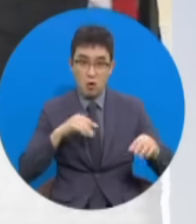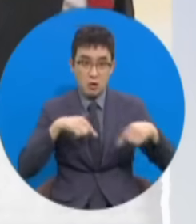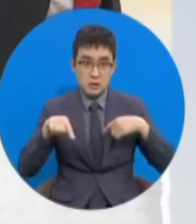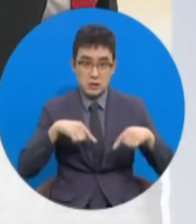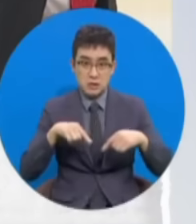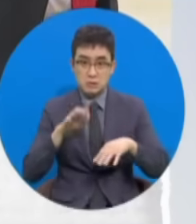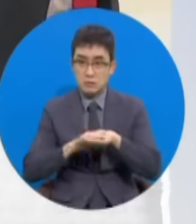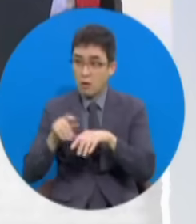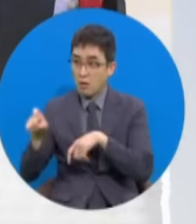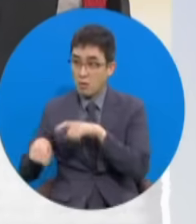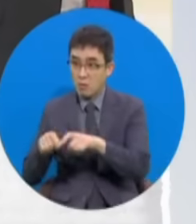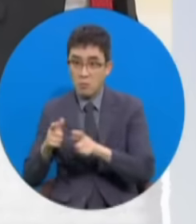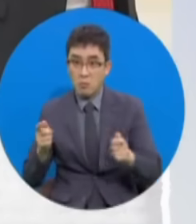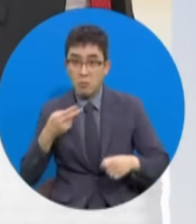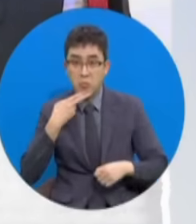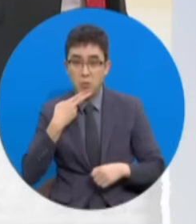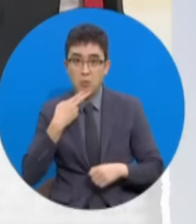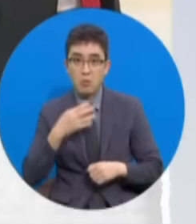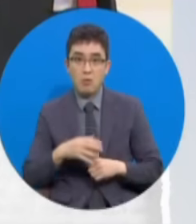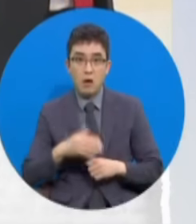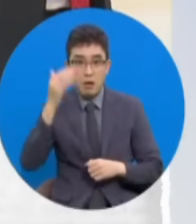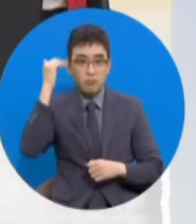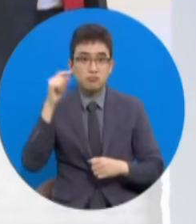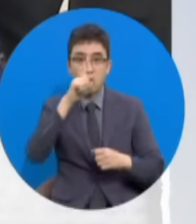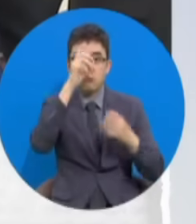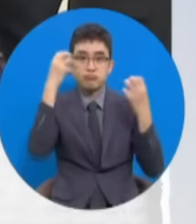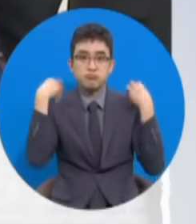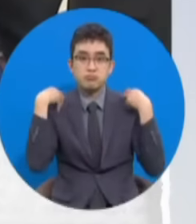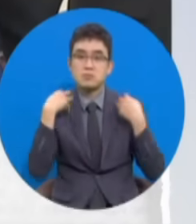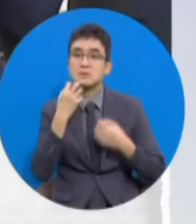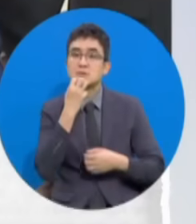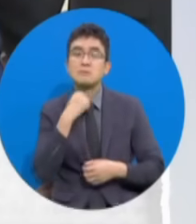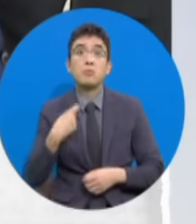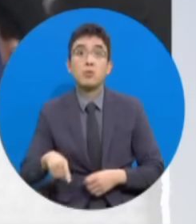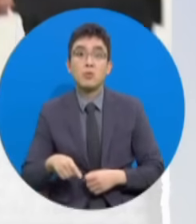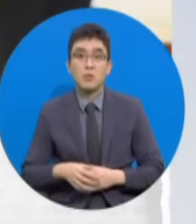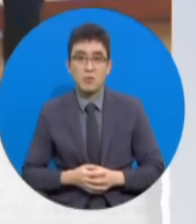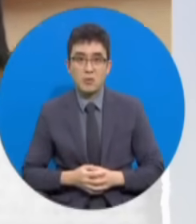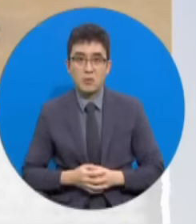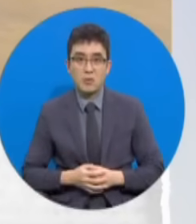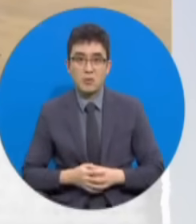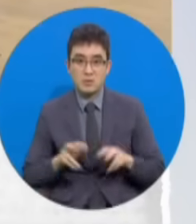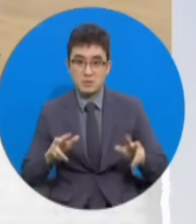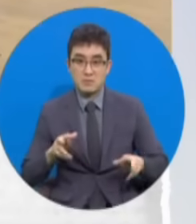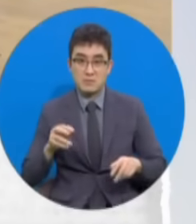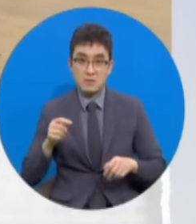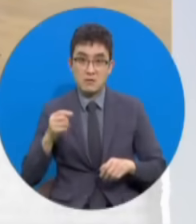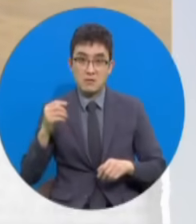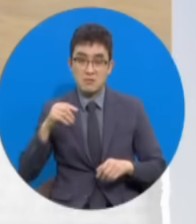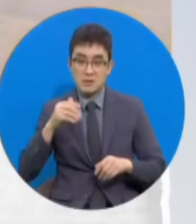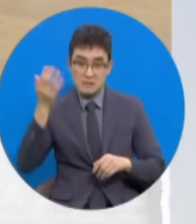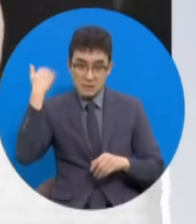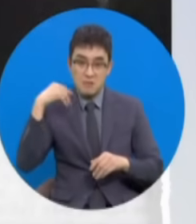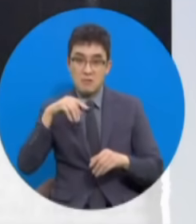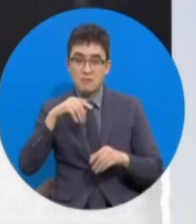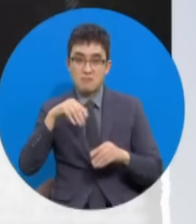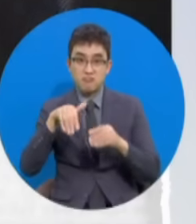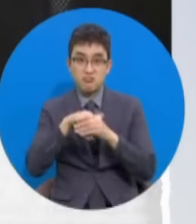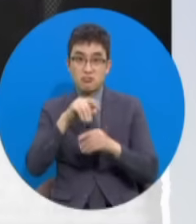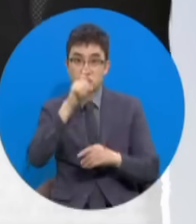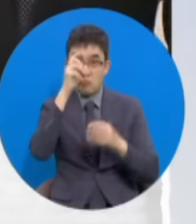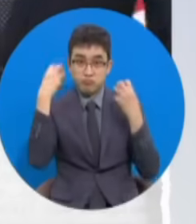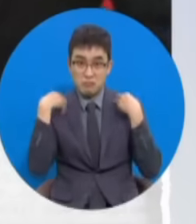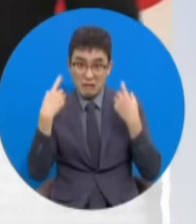국내 행동들만 이루어지게 됐을 때 대한민국 정부가 실제로 얻을 수 있는 건 무엇일까요? 지금이 만약 문재인 정부가 이어지고 있었다면 일본이